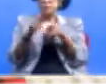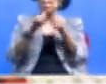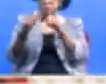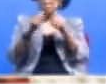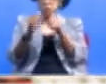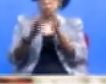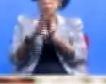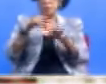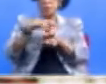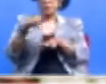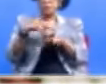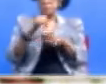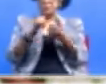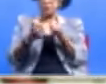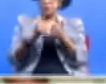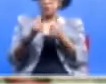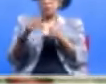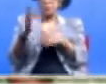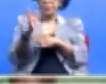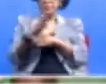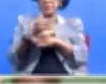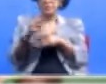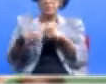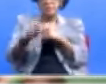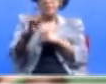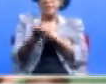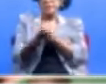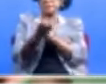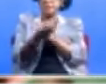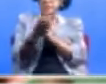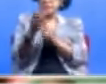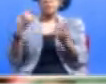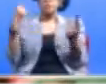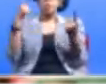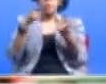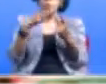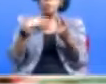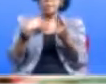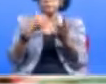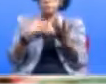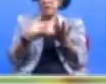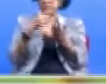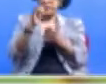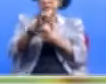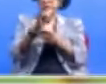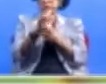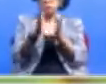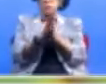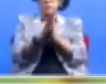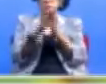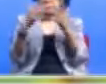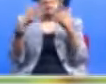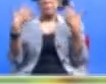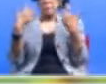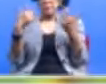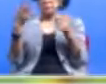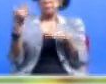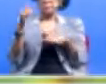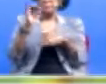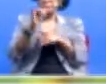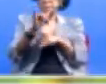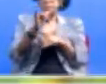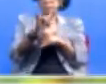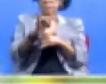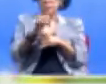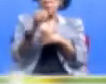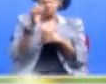alhamisi shikango alieleza Nia yake ya kutaka kuweka Historia kwa Mara nyingine akiwa na Simba msimu uliopita nyota huyo mwenye Umri wa miaka